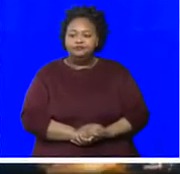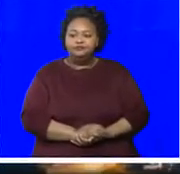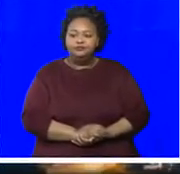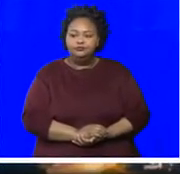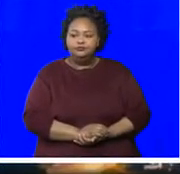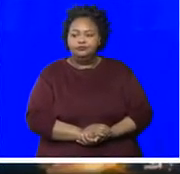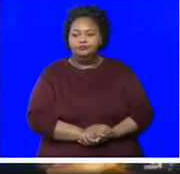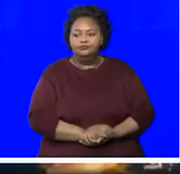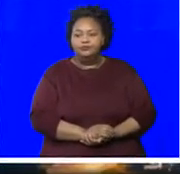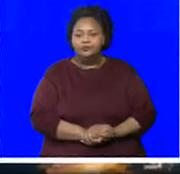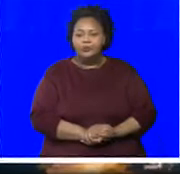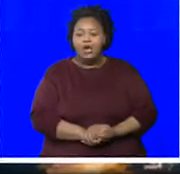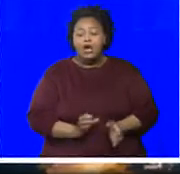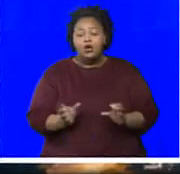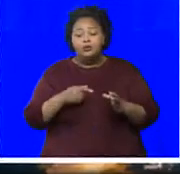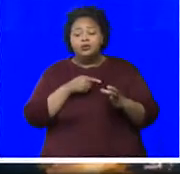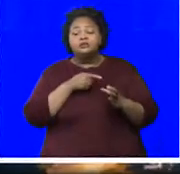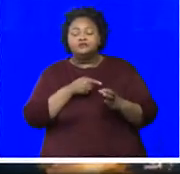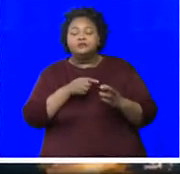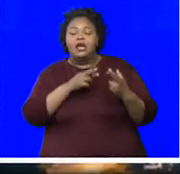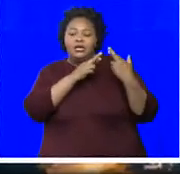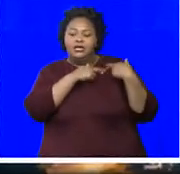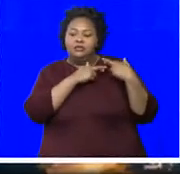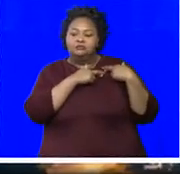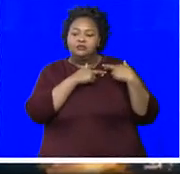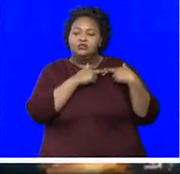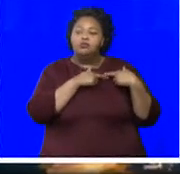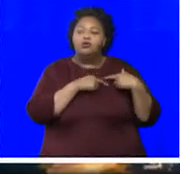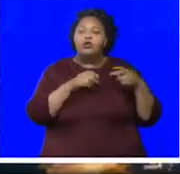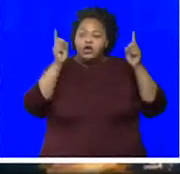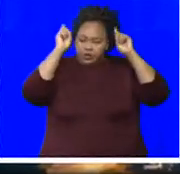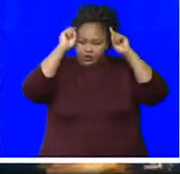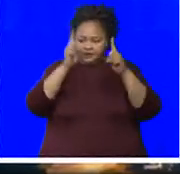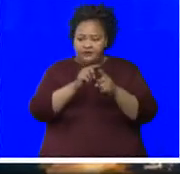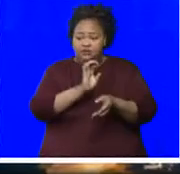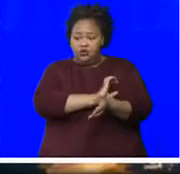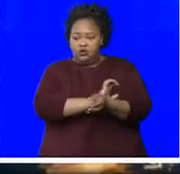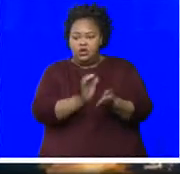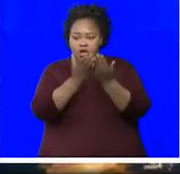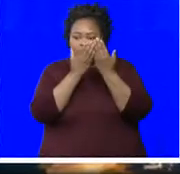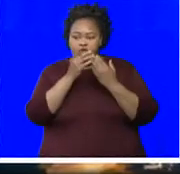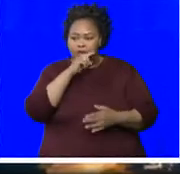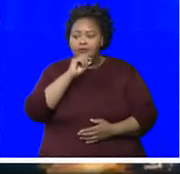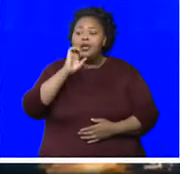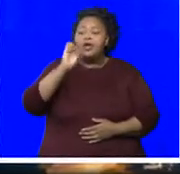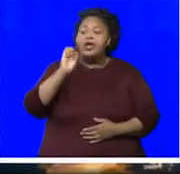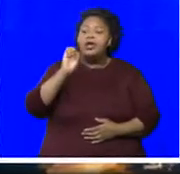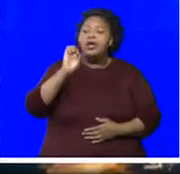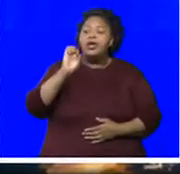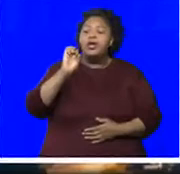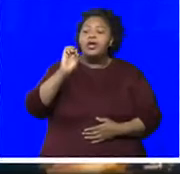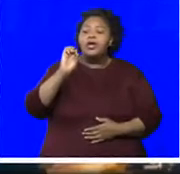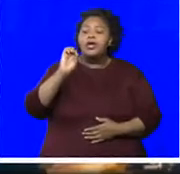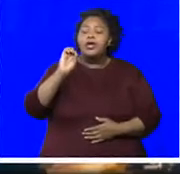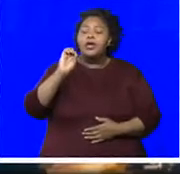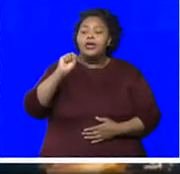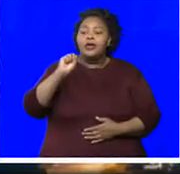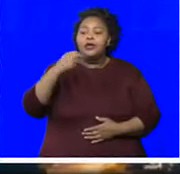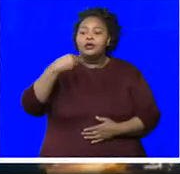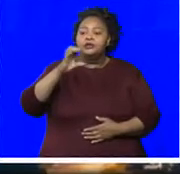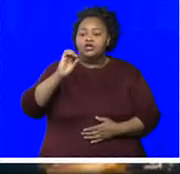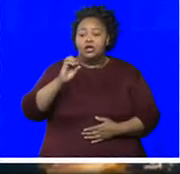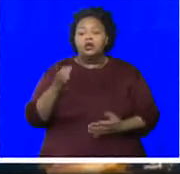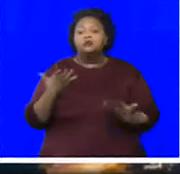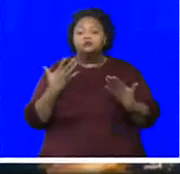Libandla lelibuke imfundo yamakolishi akuleli yeSwatini Higher Education Council ishek lihlangene nabaphathi bamakolishi lapho bafundiswa khona